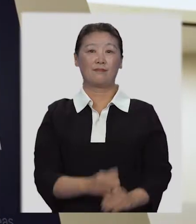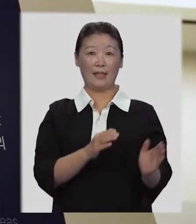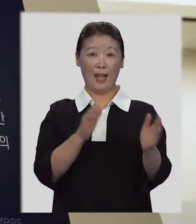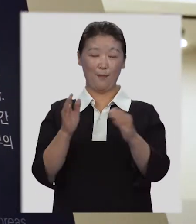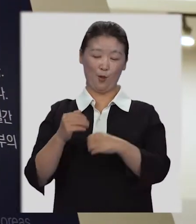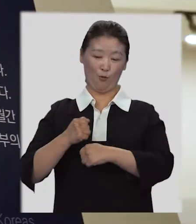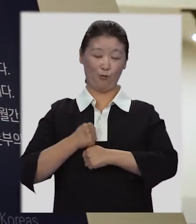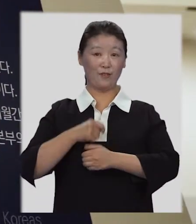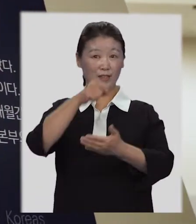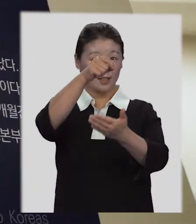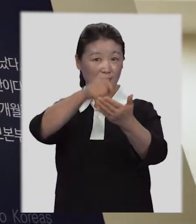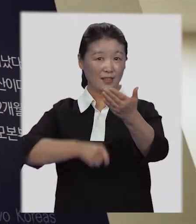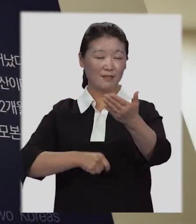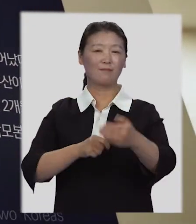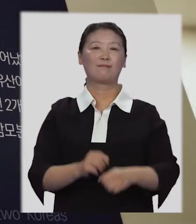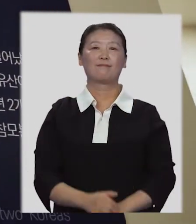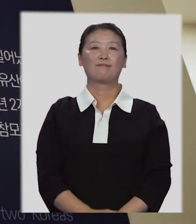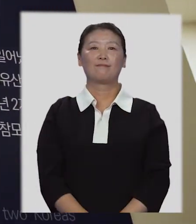다음은 군사기록입니다.